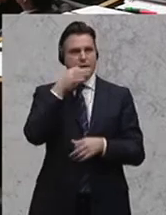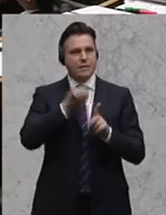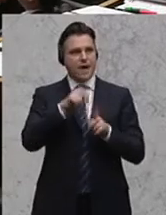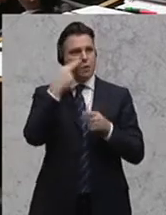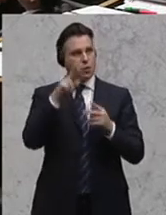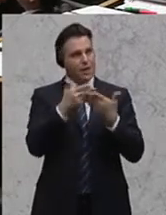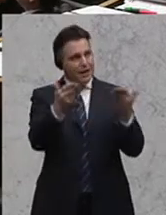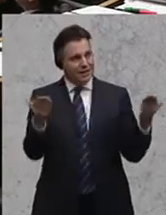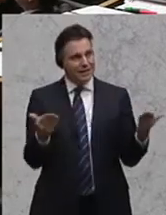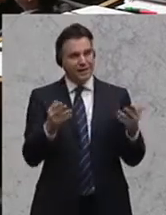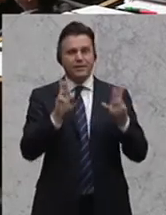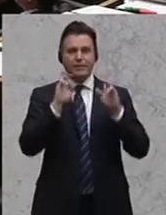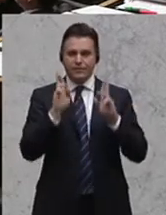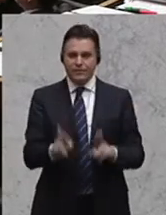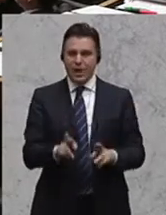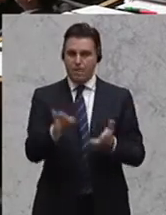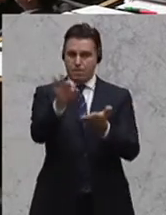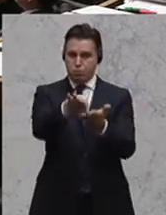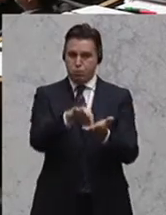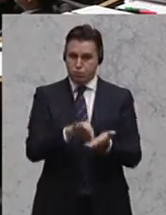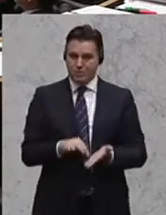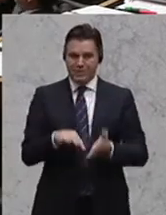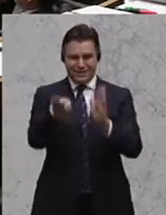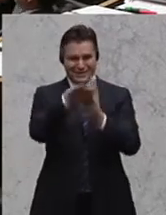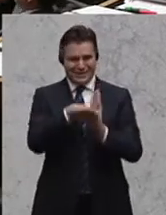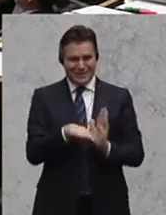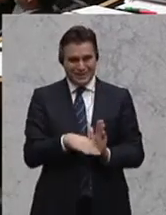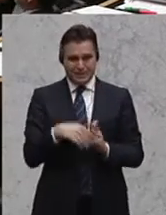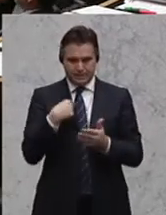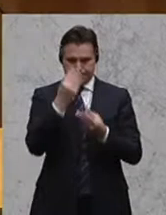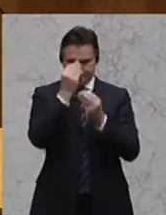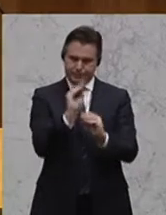Herren, umfassend in wesentlichen Punkten dieses Gesetzes durchzuführen.